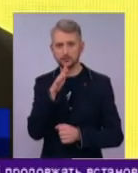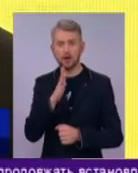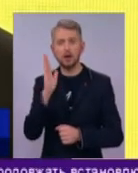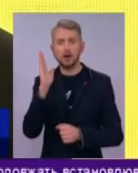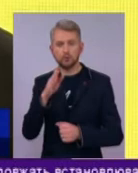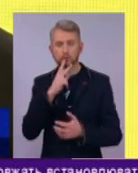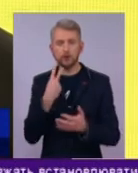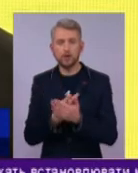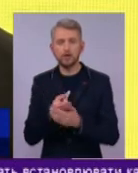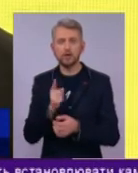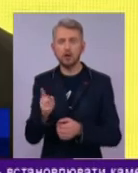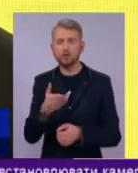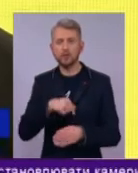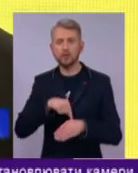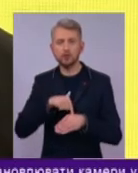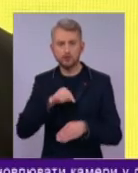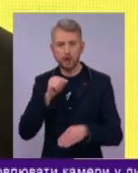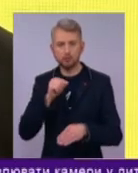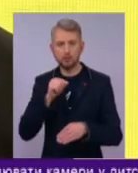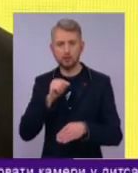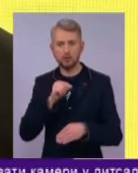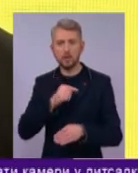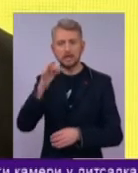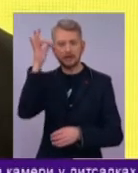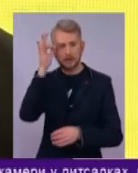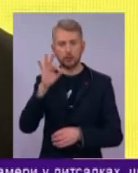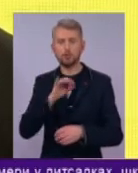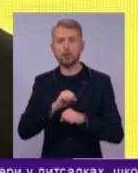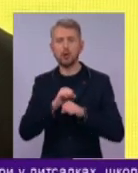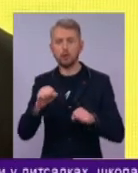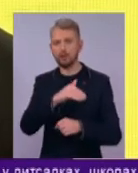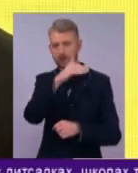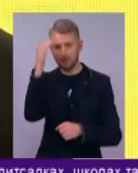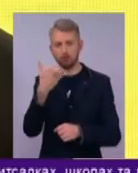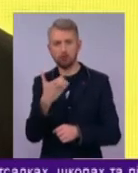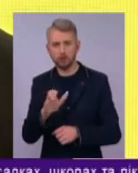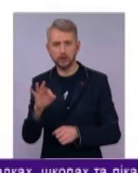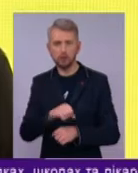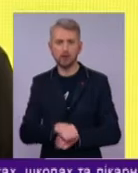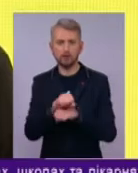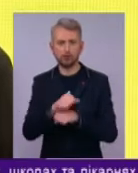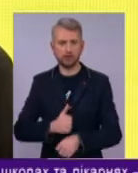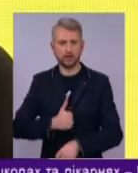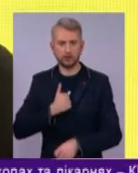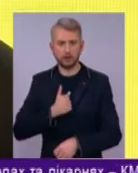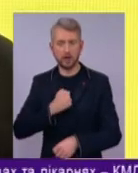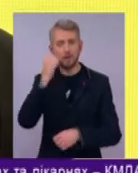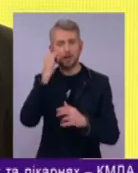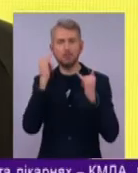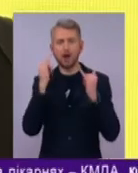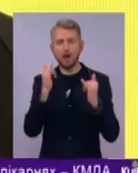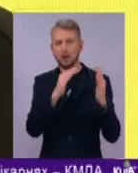будуть відображати те, що ми відчуваємо, згадуючи про Героїв Небесної Сотні і про Революцію Гідності. Меморіальний комплекс